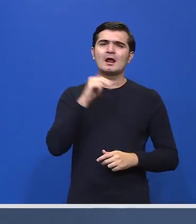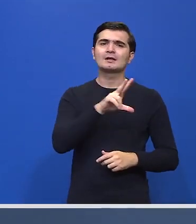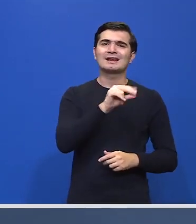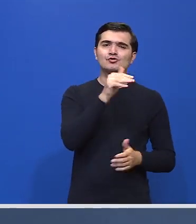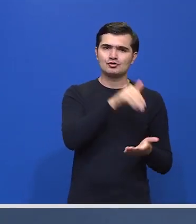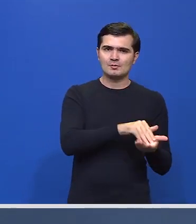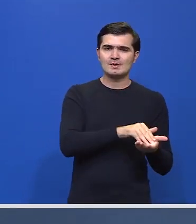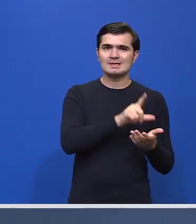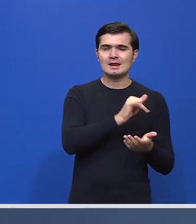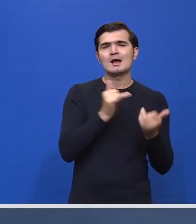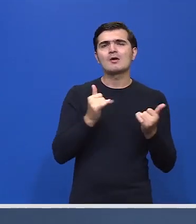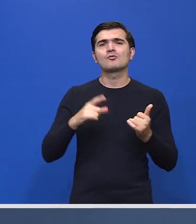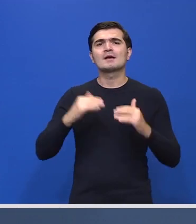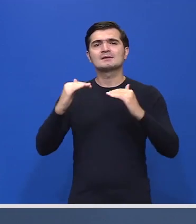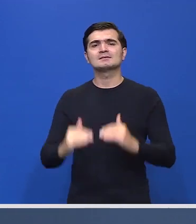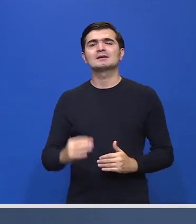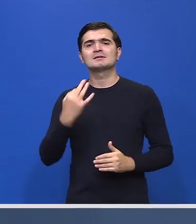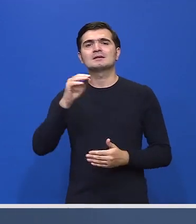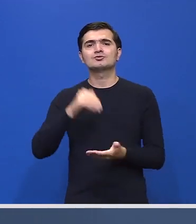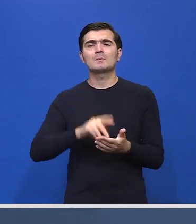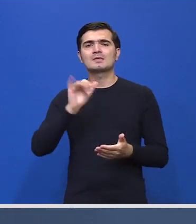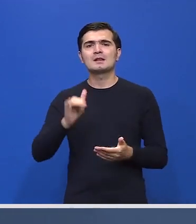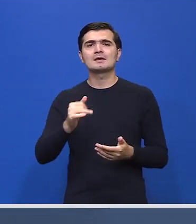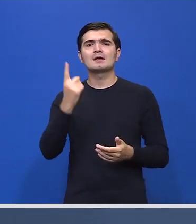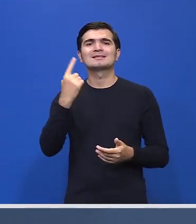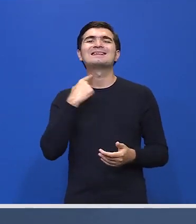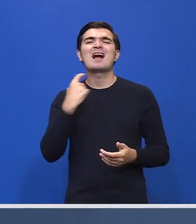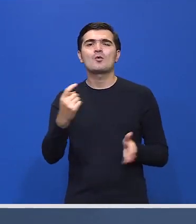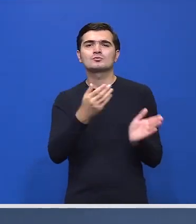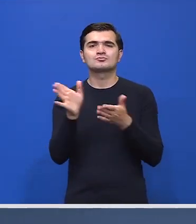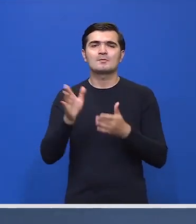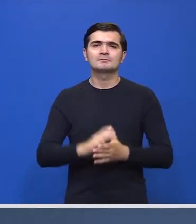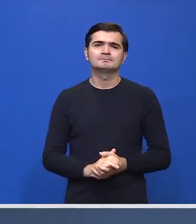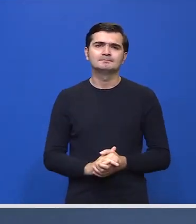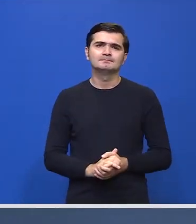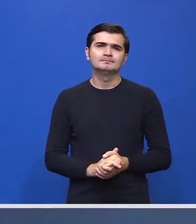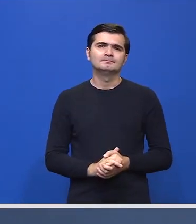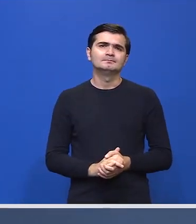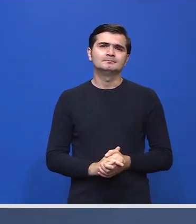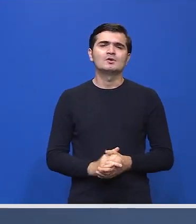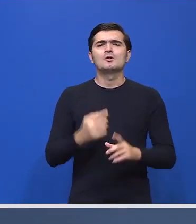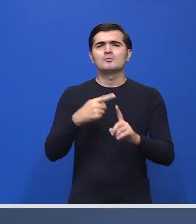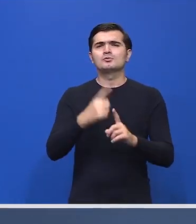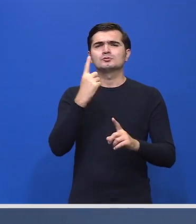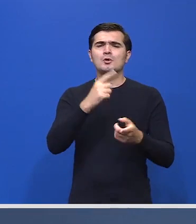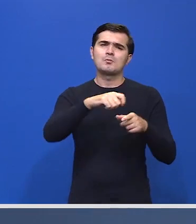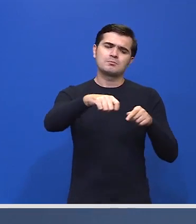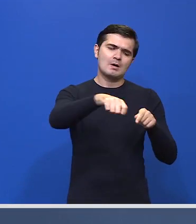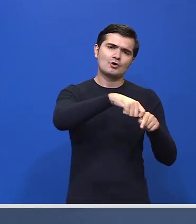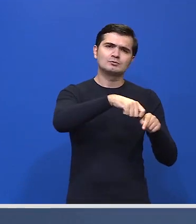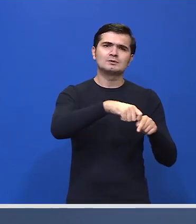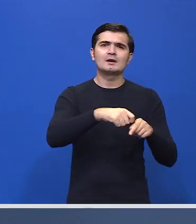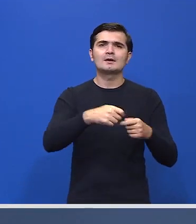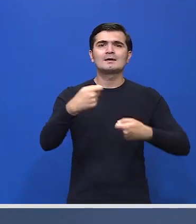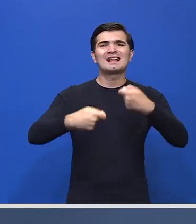la 10.000 de lei, începând cu data de 1 august. O ajustare a accizelor